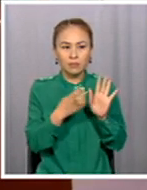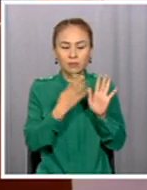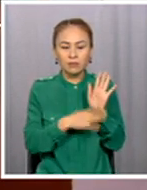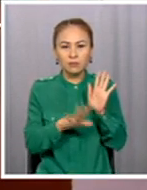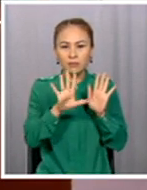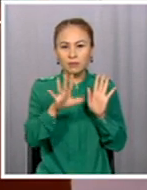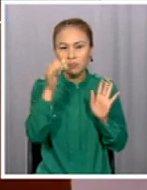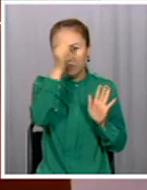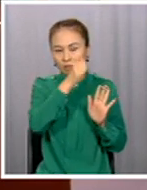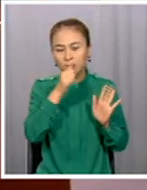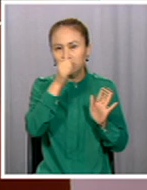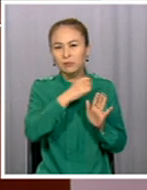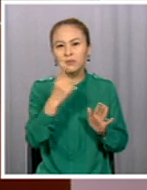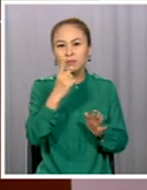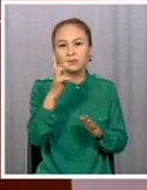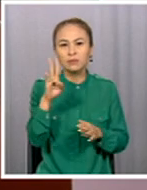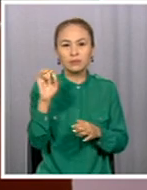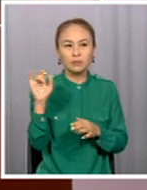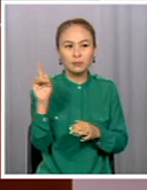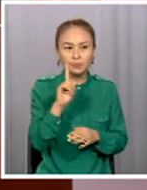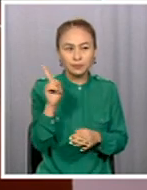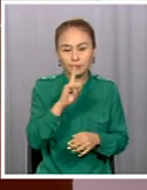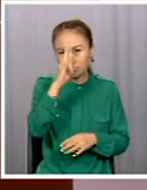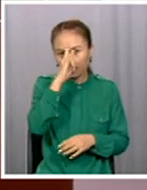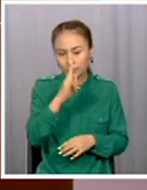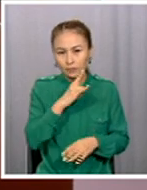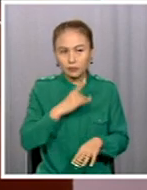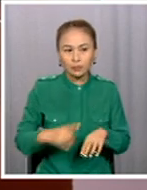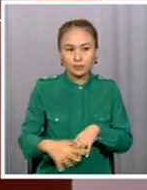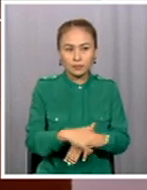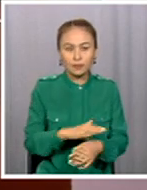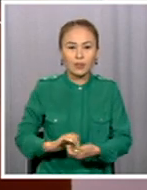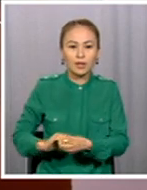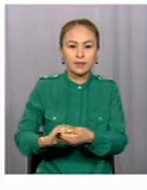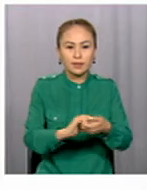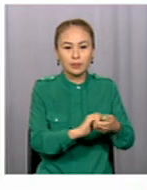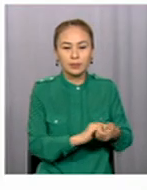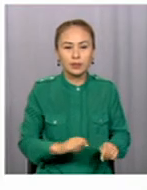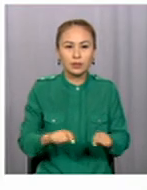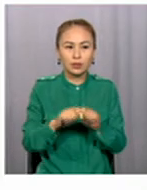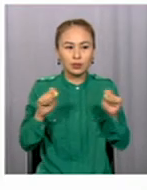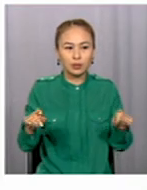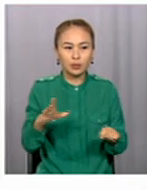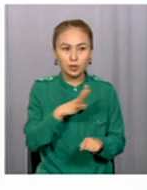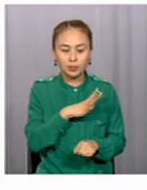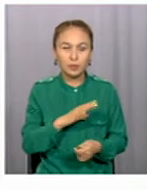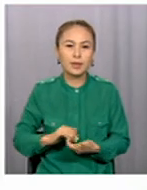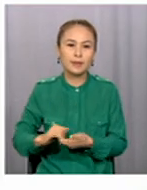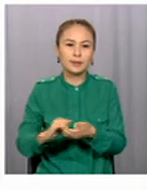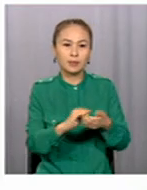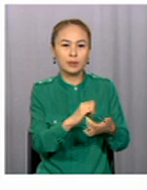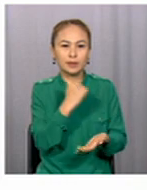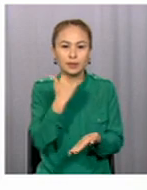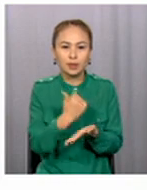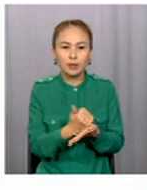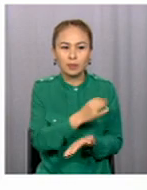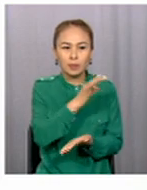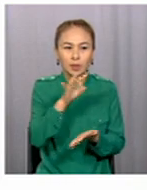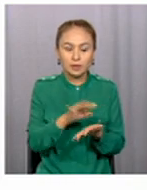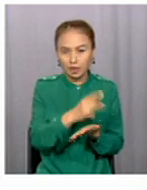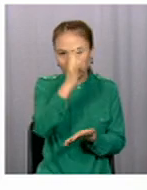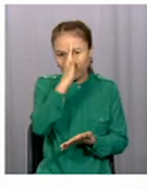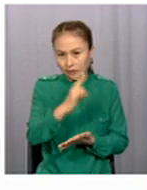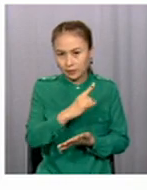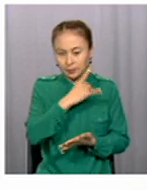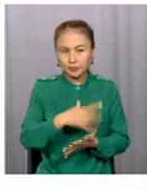1995 жылы 1 наурызда Қазақстан Халық Ассамблеясы құрылды. Ассамблеяның басты мақсаты –